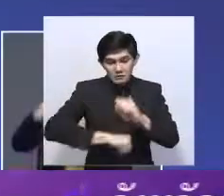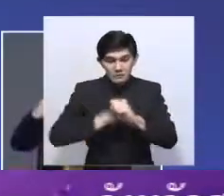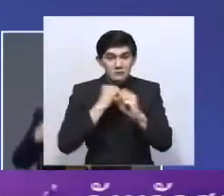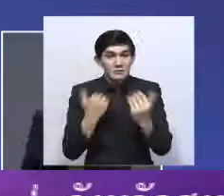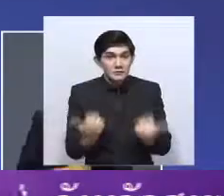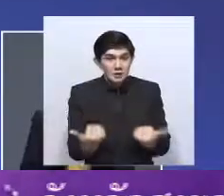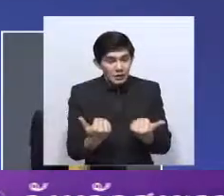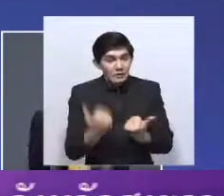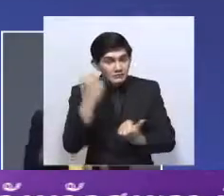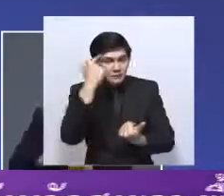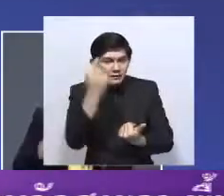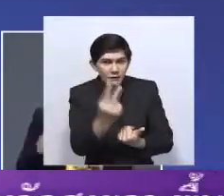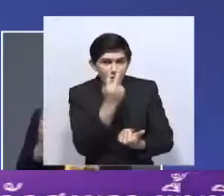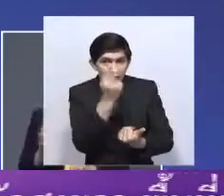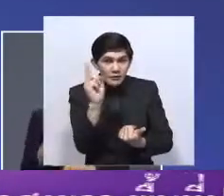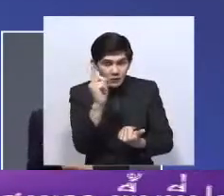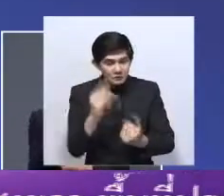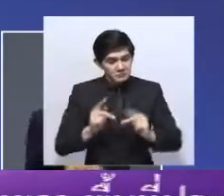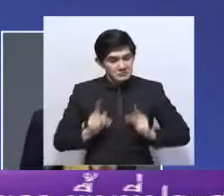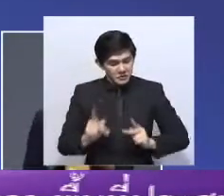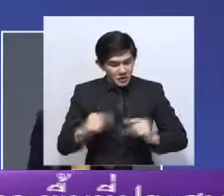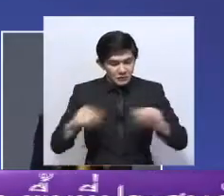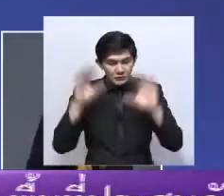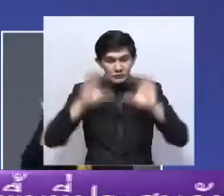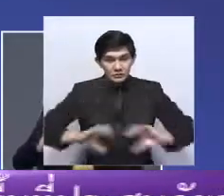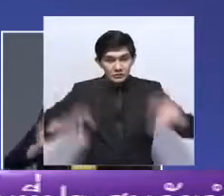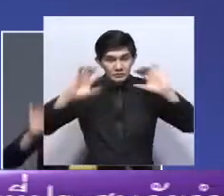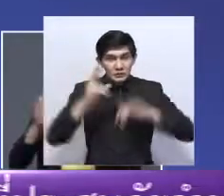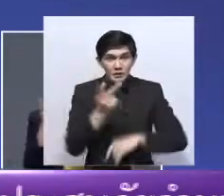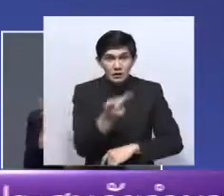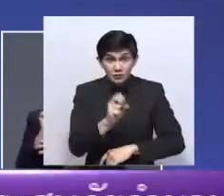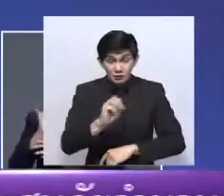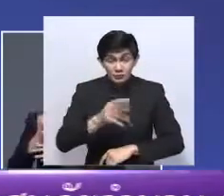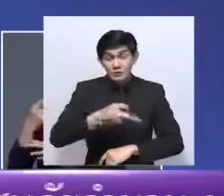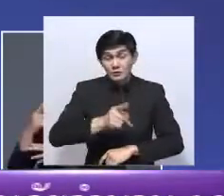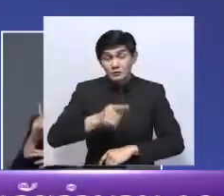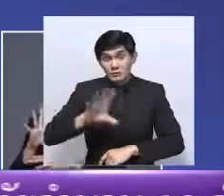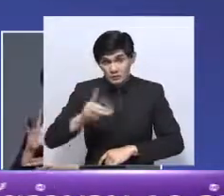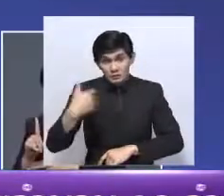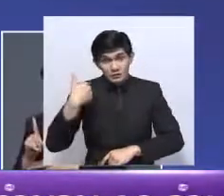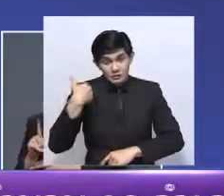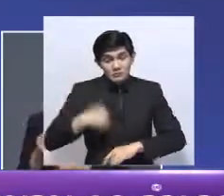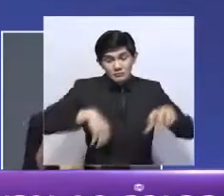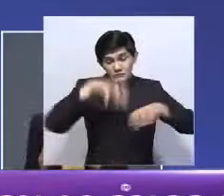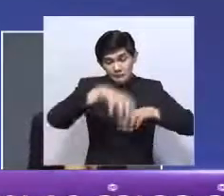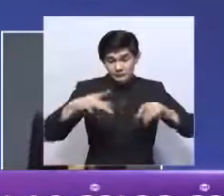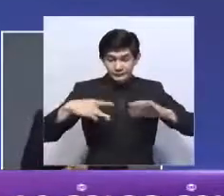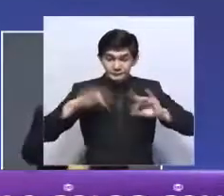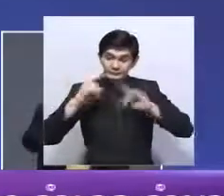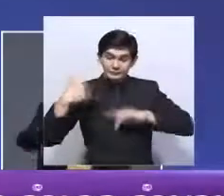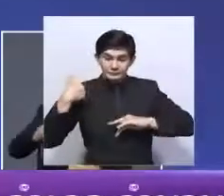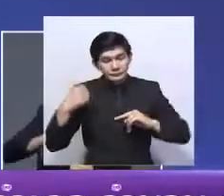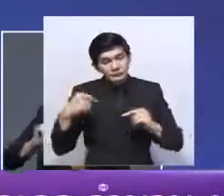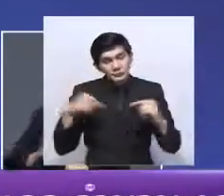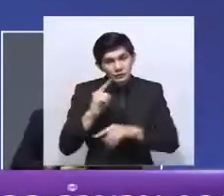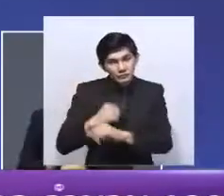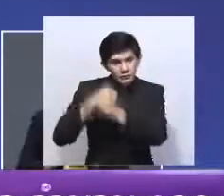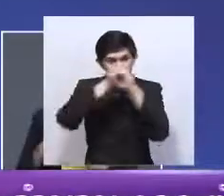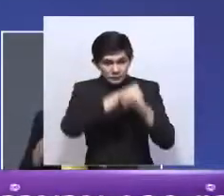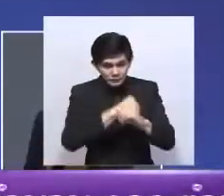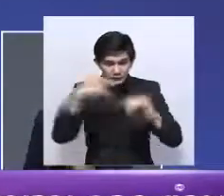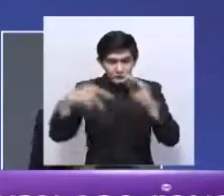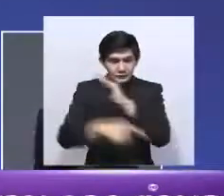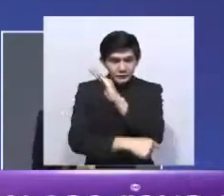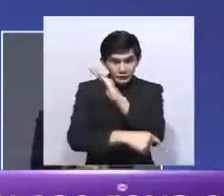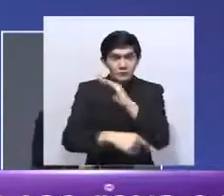นี้สะท้อนให้เห็นผลจากความพยายามของรัฐบาลคสช.ปปช.และองค์กรอิสระต่างๆในการต่อสู้กับปัญหา